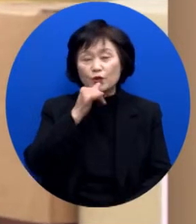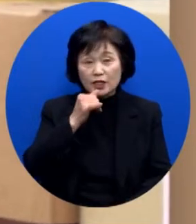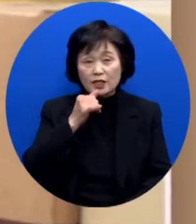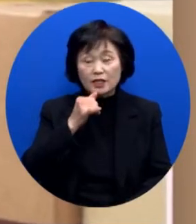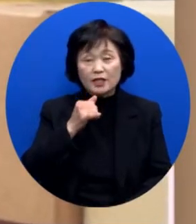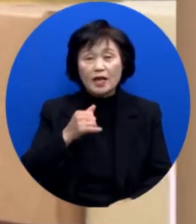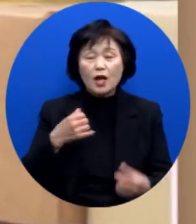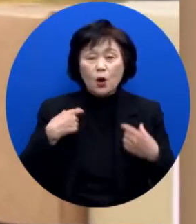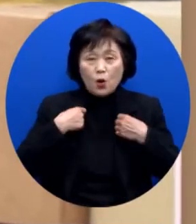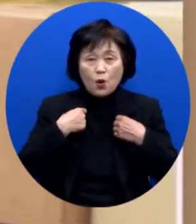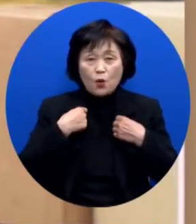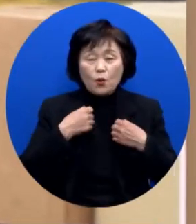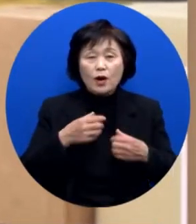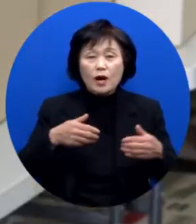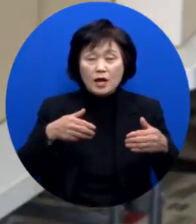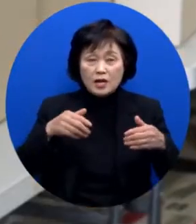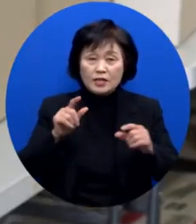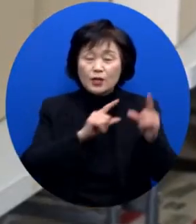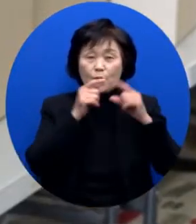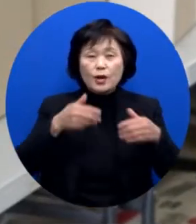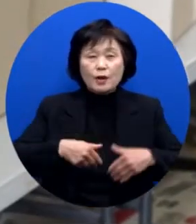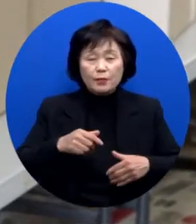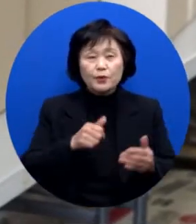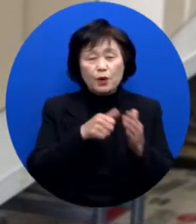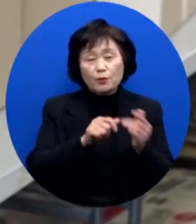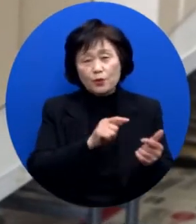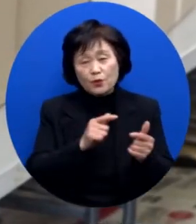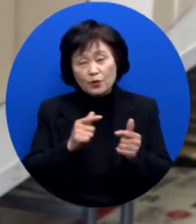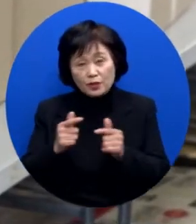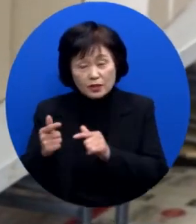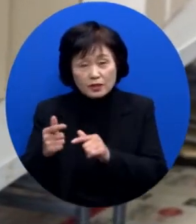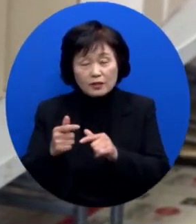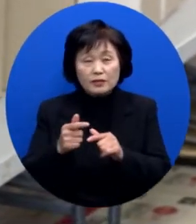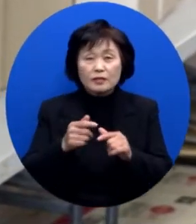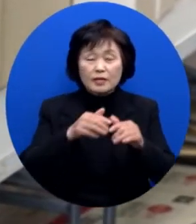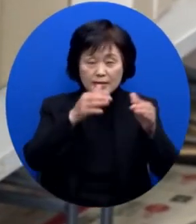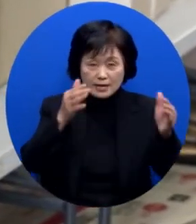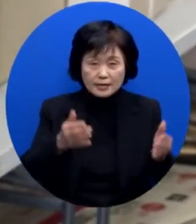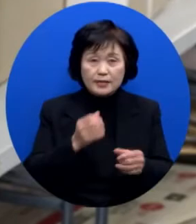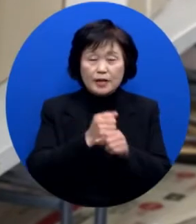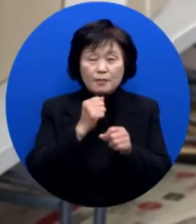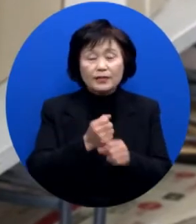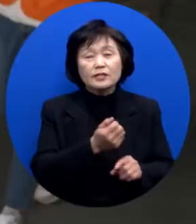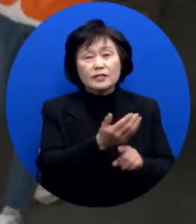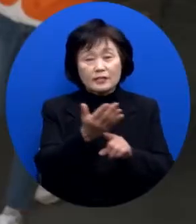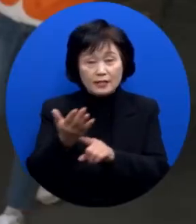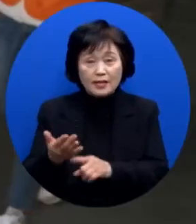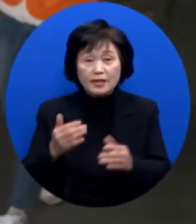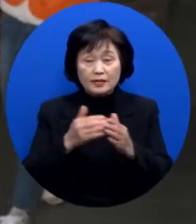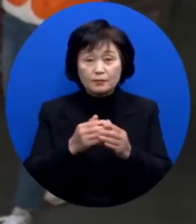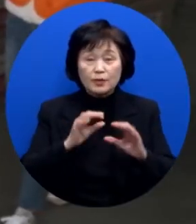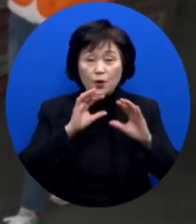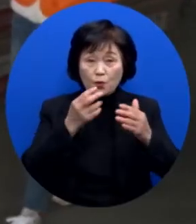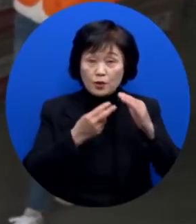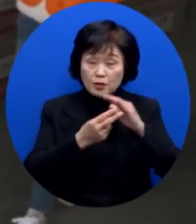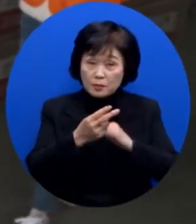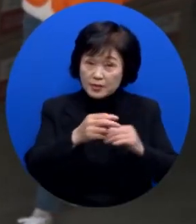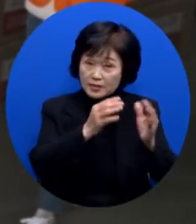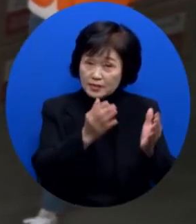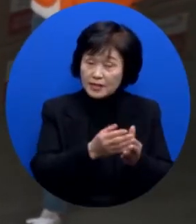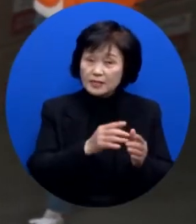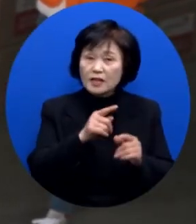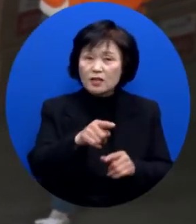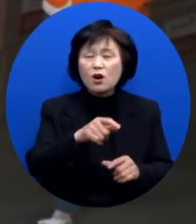있는 옷과 생필품 등 긴급 후 상자를 만들어 전달했습니다 월드비전은 지역 아이들의 피해 상황을